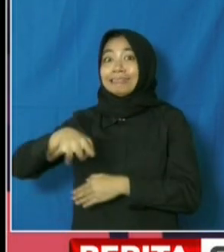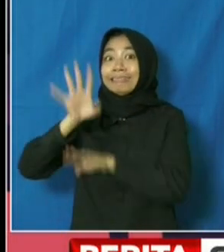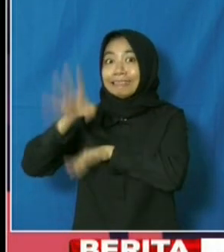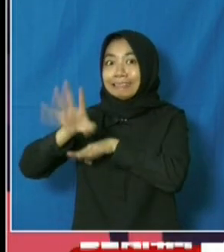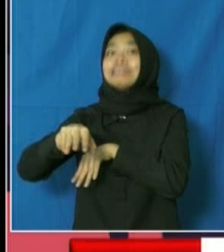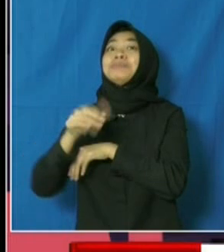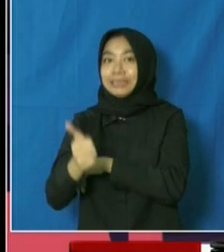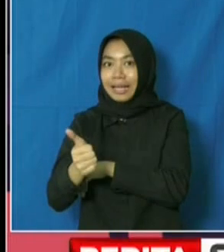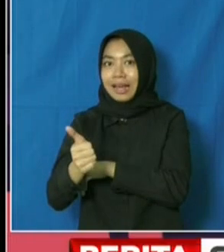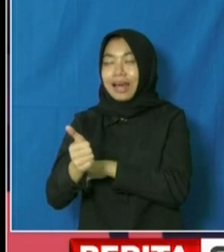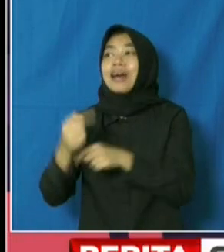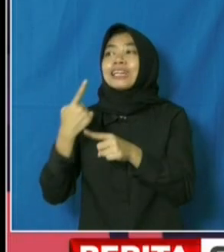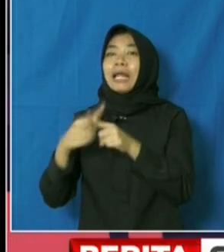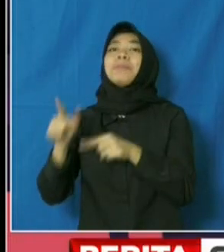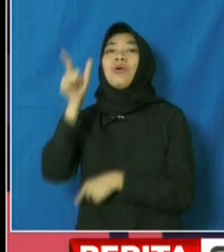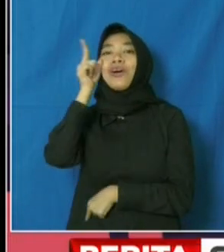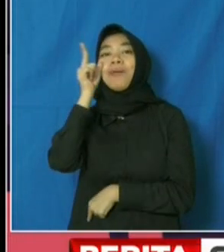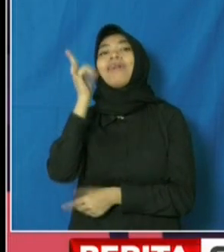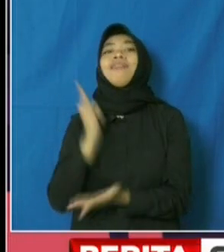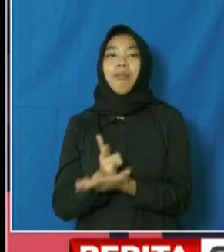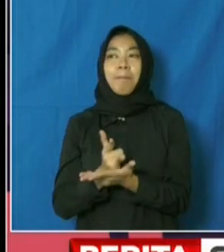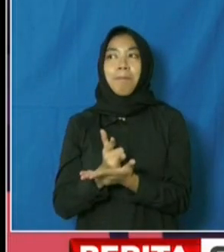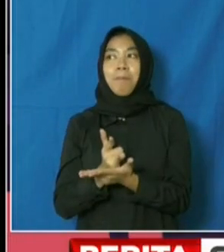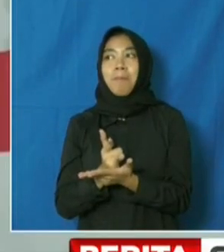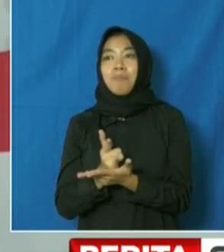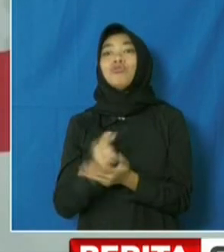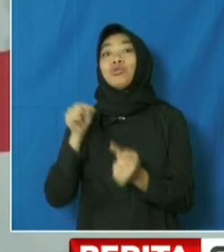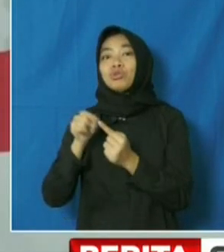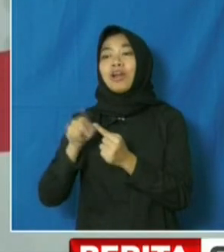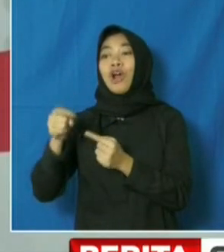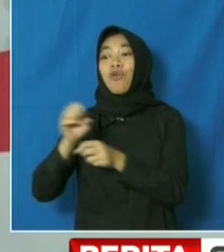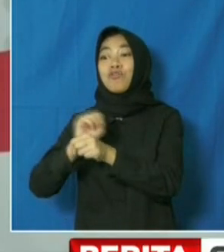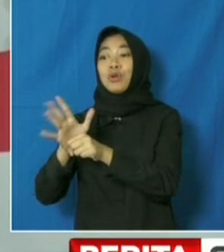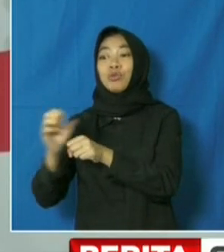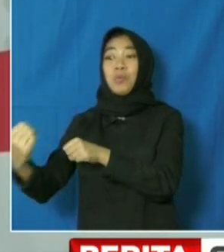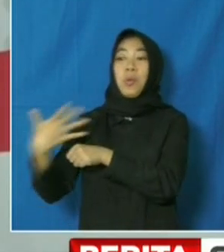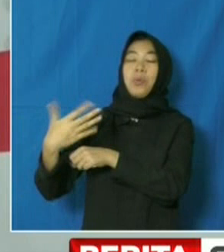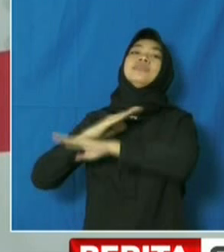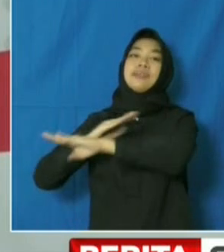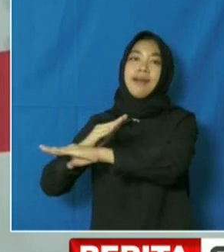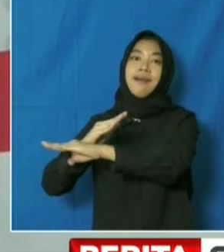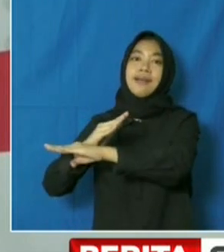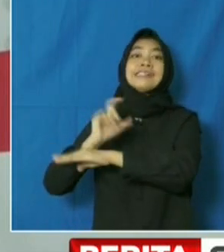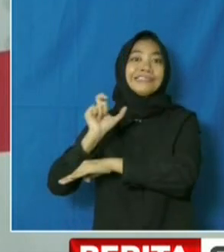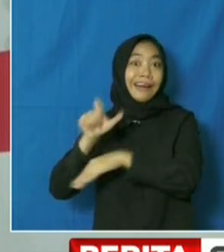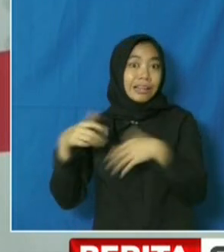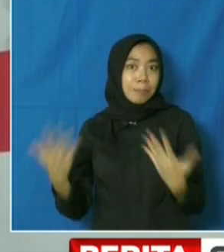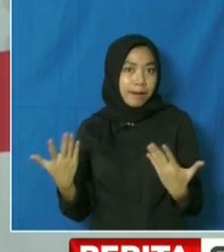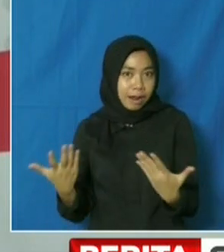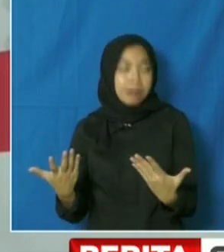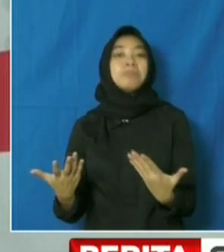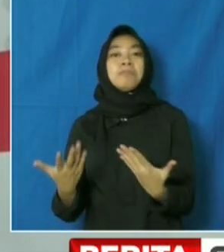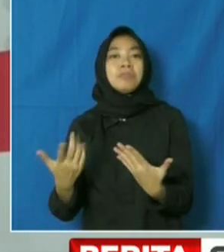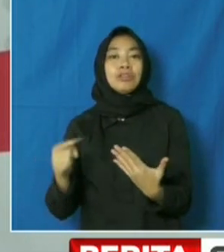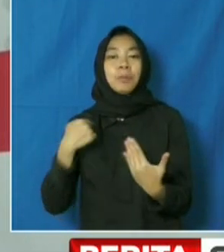catatan dia harus waspada untuk pencegahan penularan dengan cara apa dengan cara